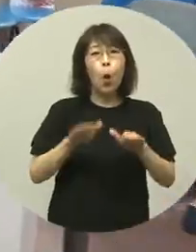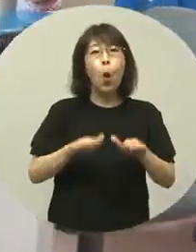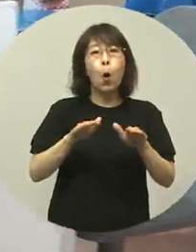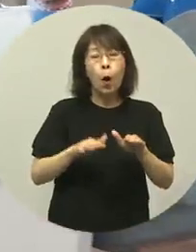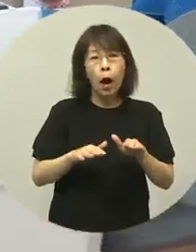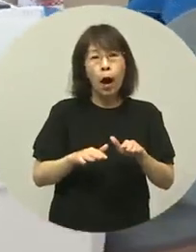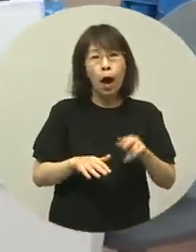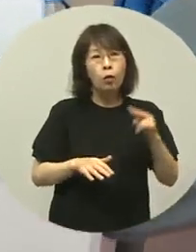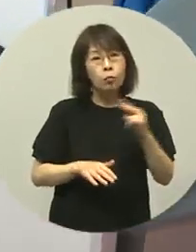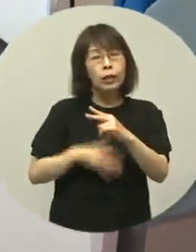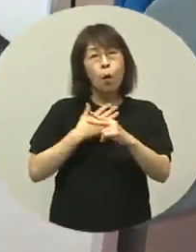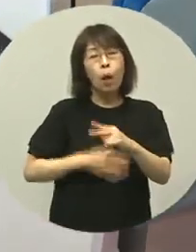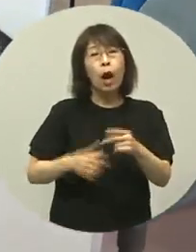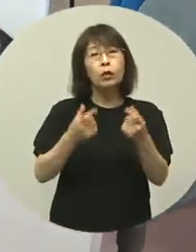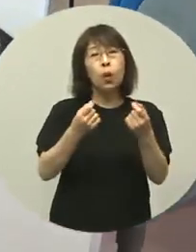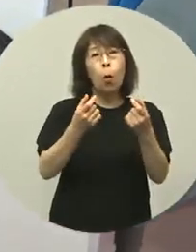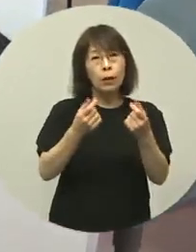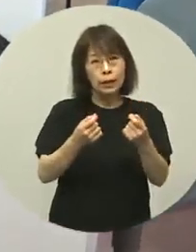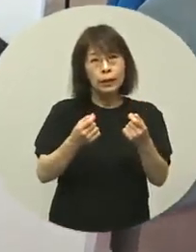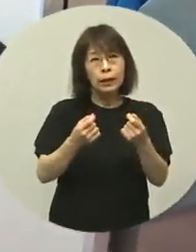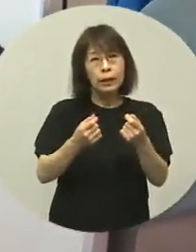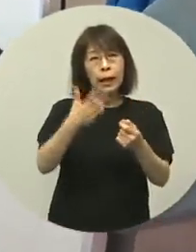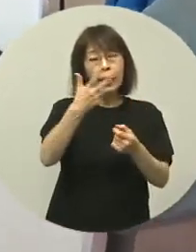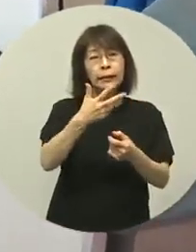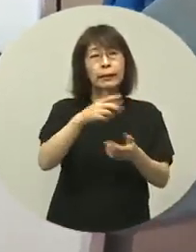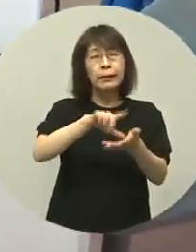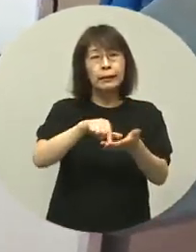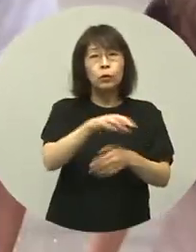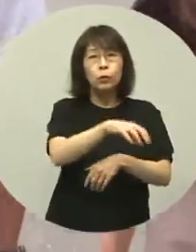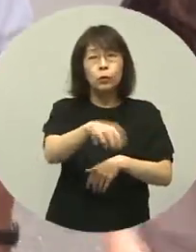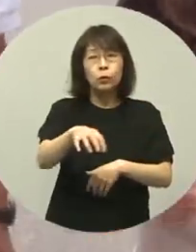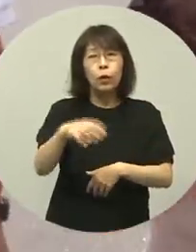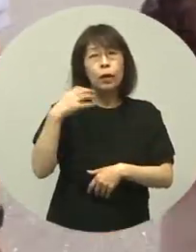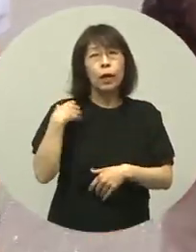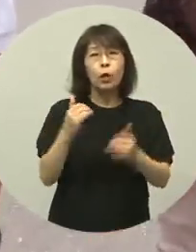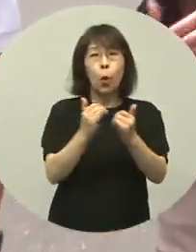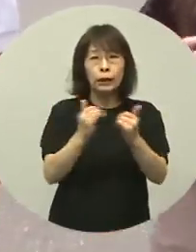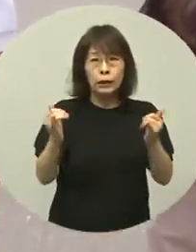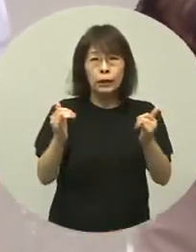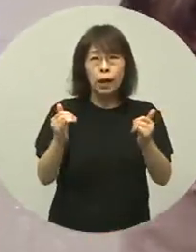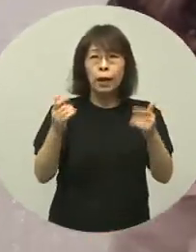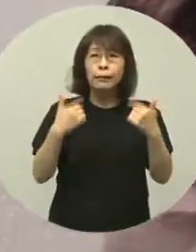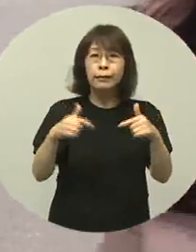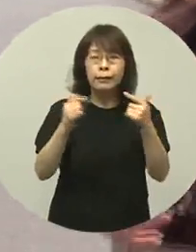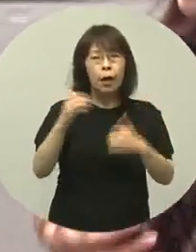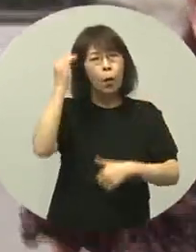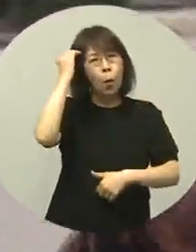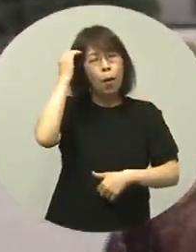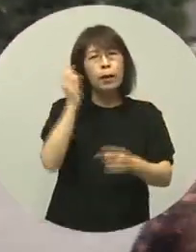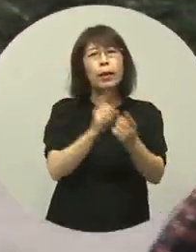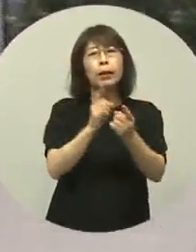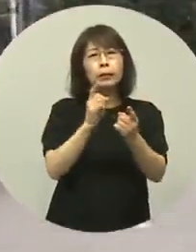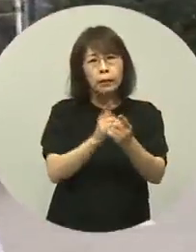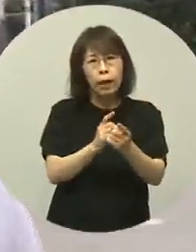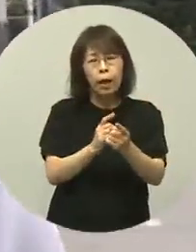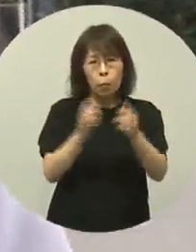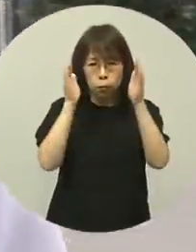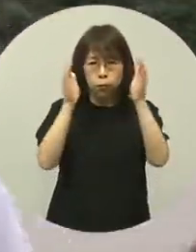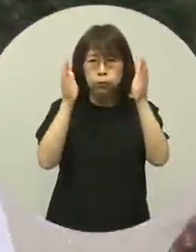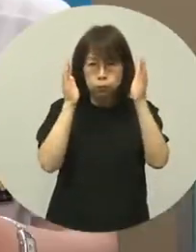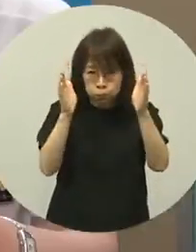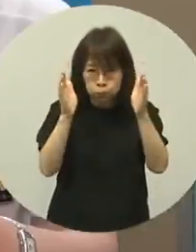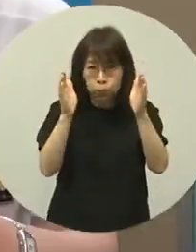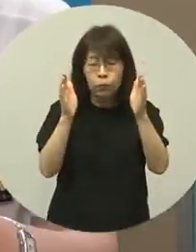覧になっていただいて分かったように、8地区の担当者皆さんが日常の困りごとなどに全力で向かっていきますので